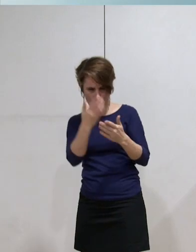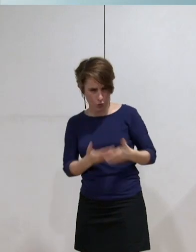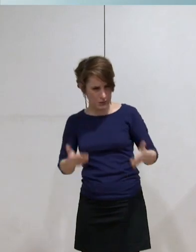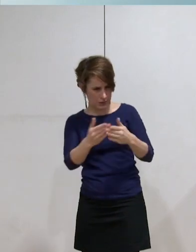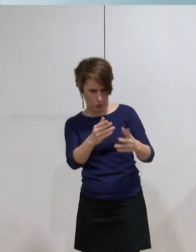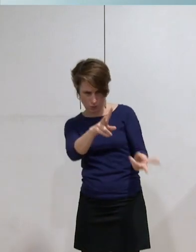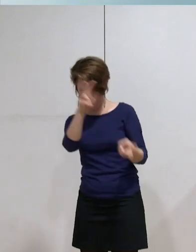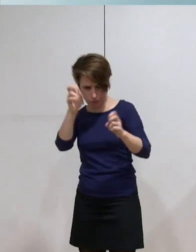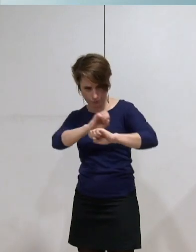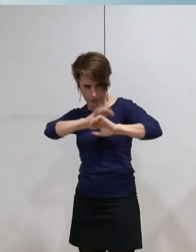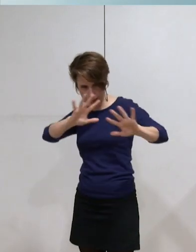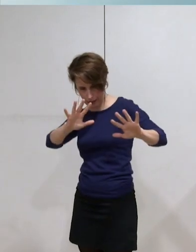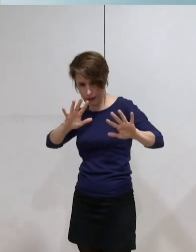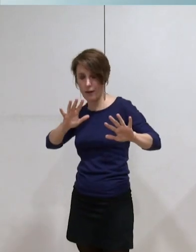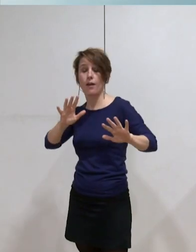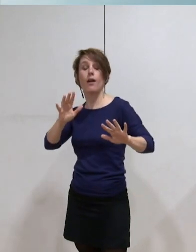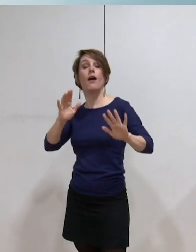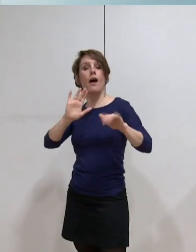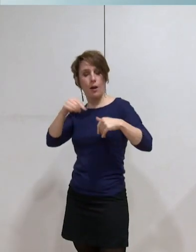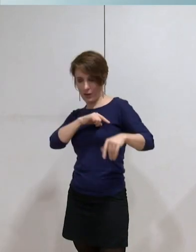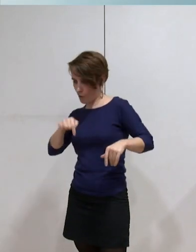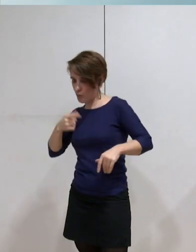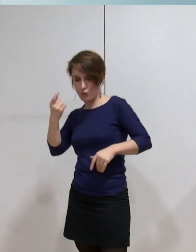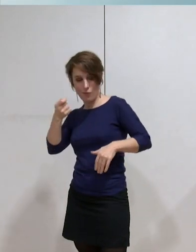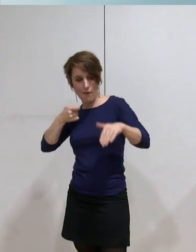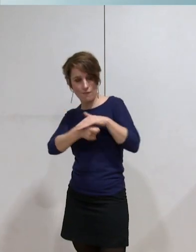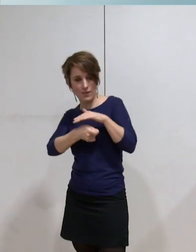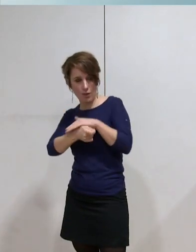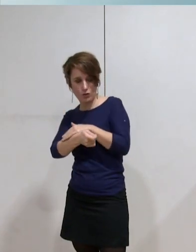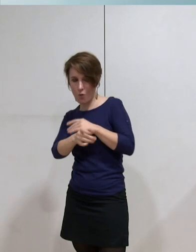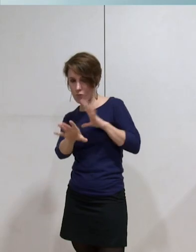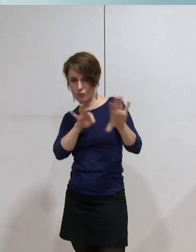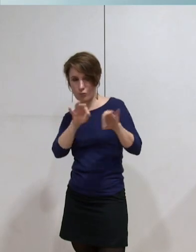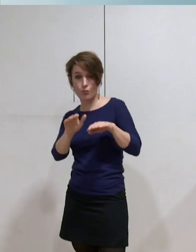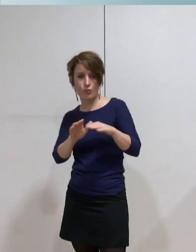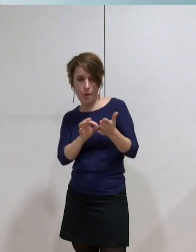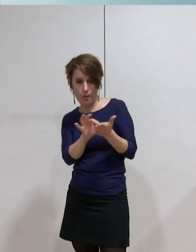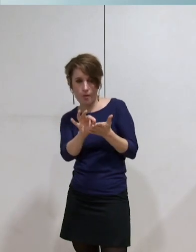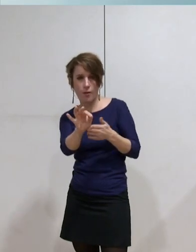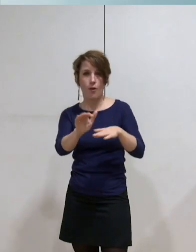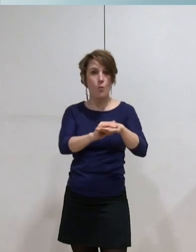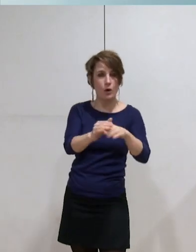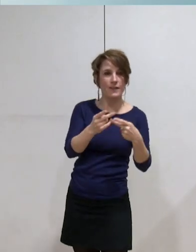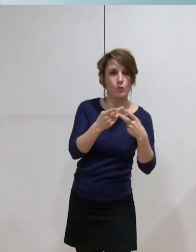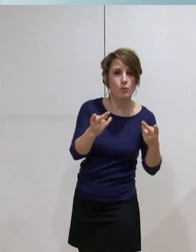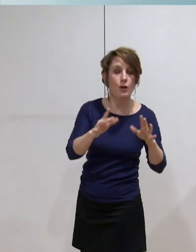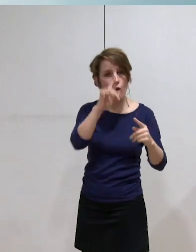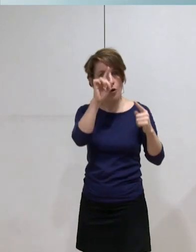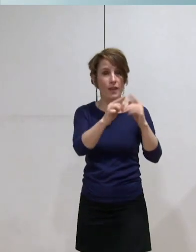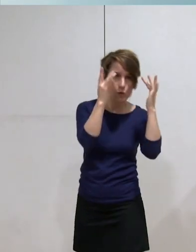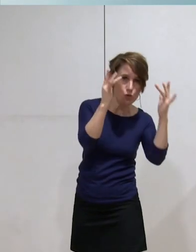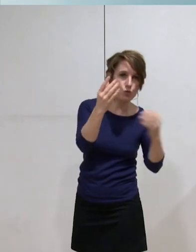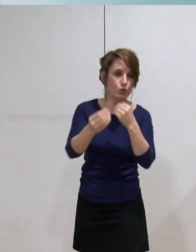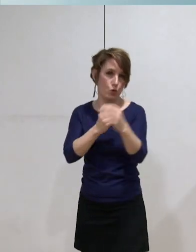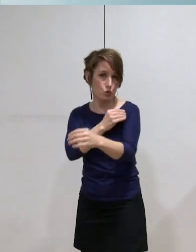au travers de nos financements quels sont quels sont nos axes en matière de politique publique que ce soit le sport ou la culture l'une et